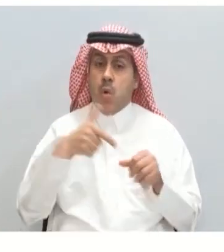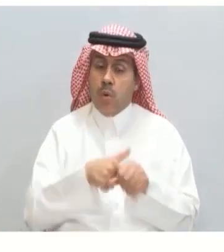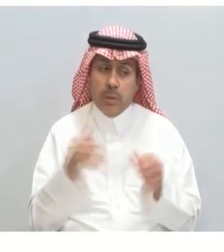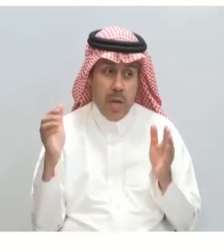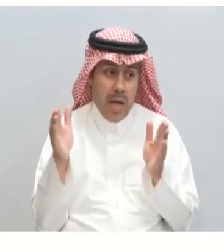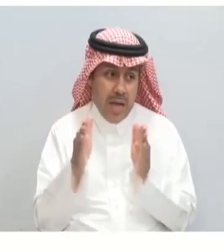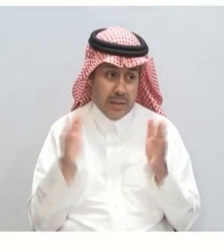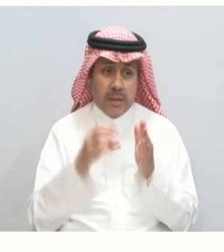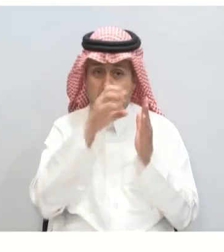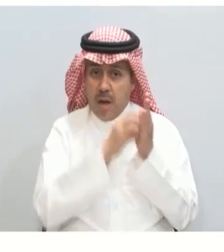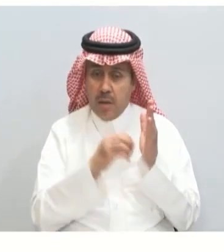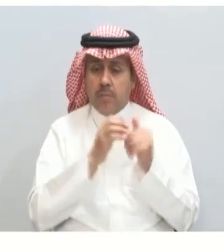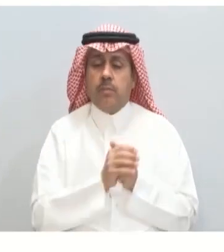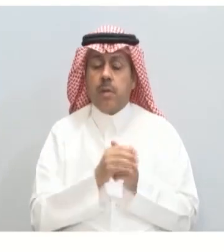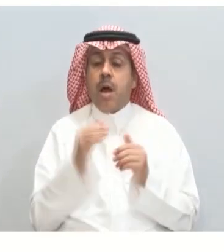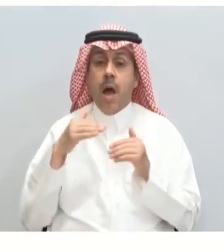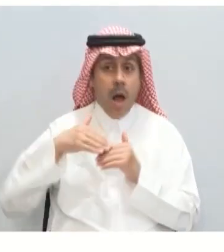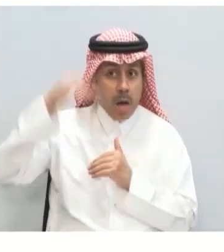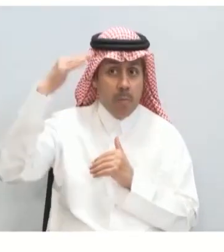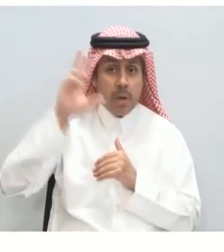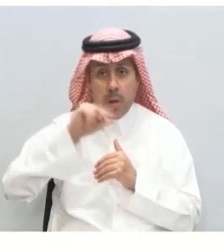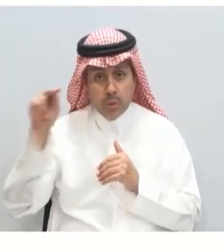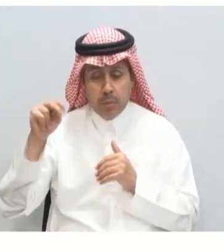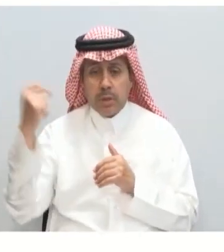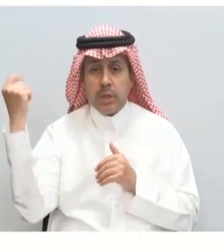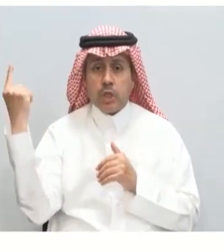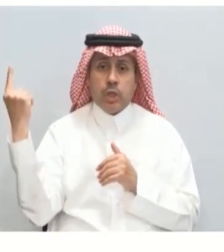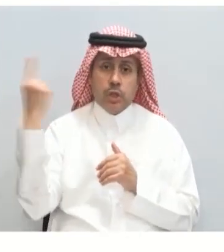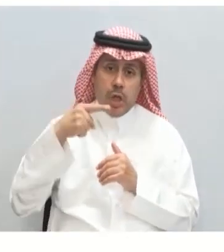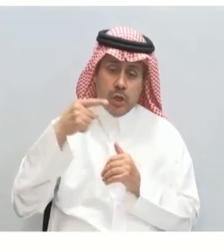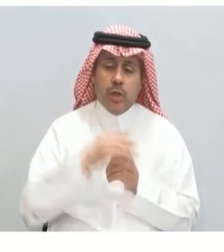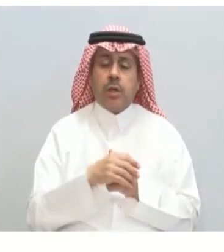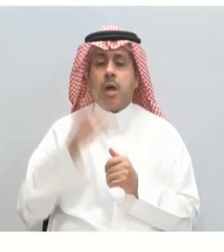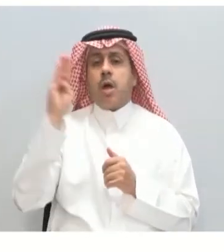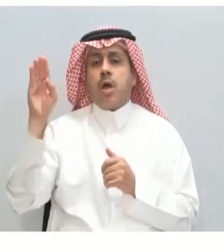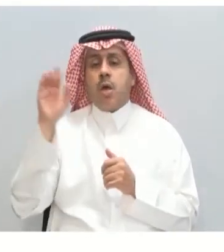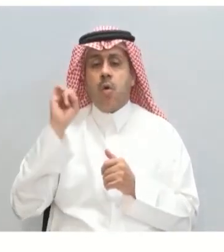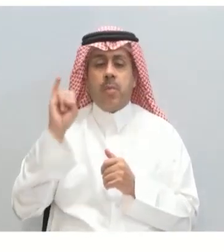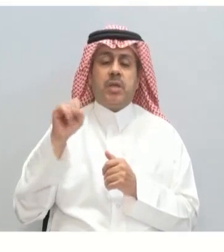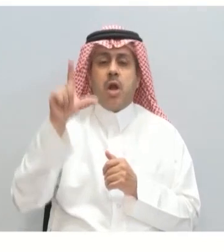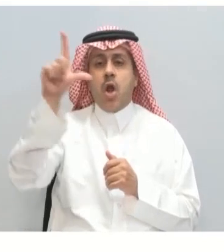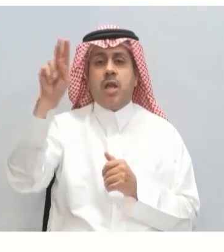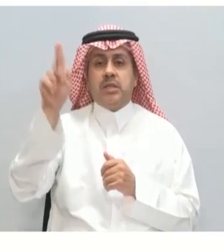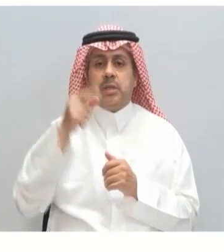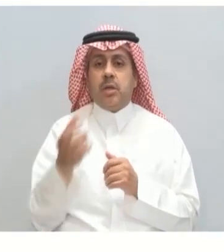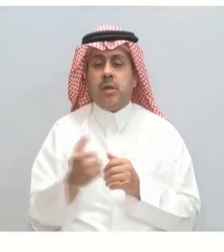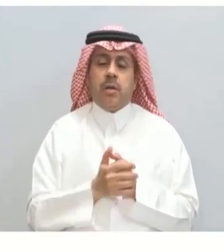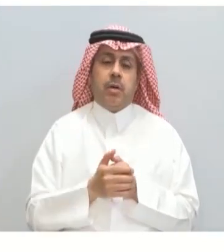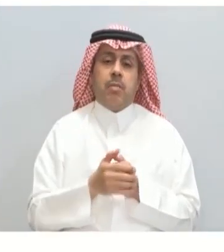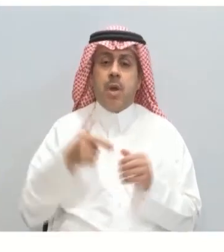ونضع انه اكبر من او يساوي 16 كيلومتر لكل لتر من الوقود نضيف